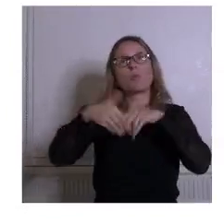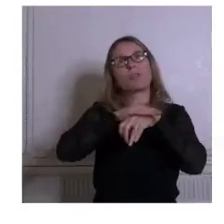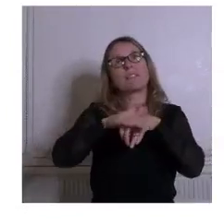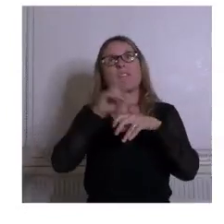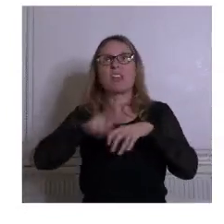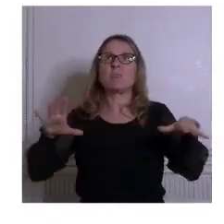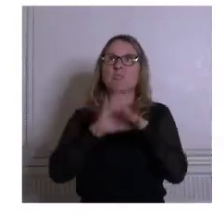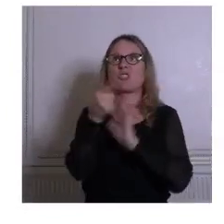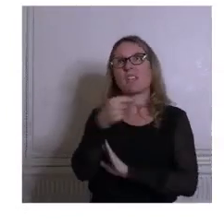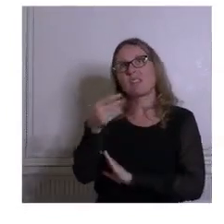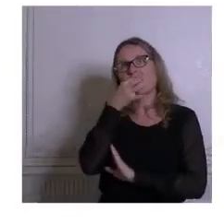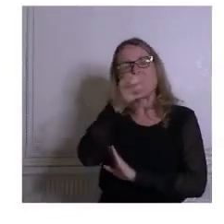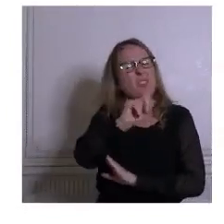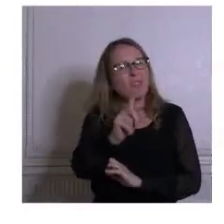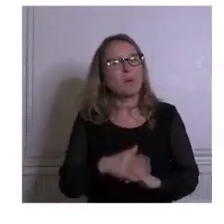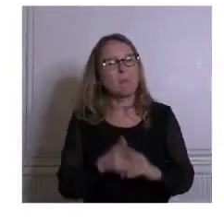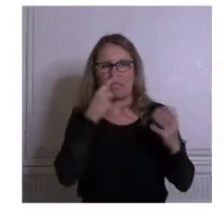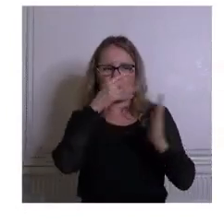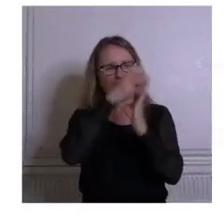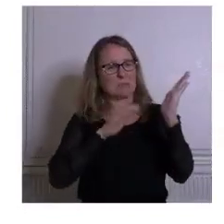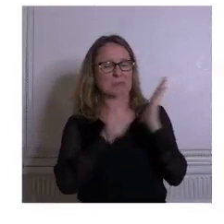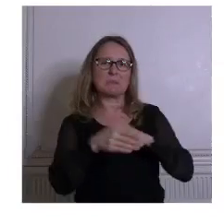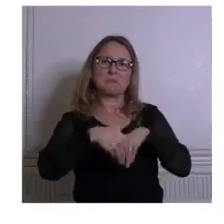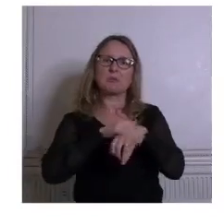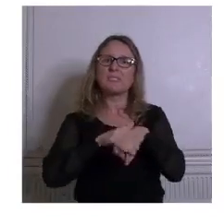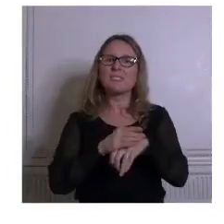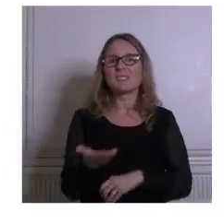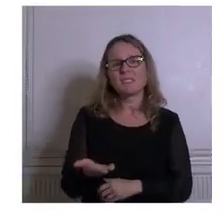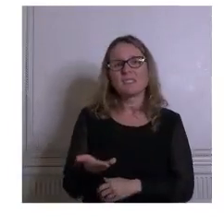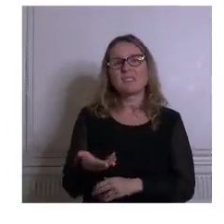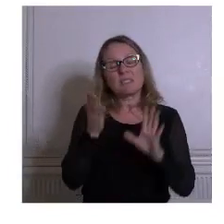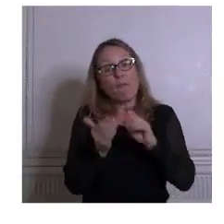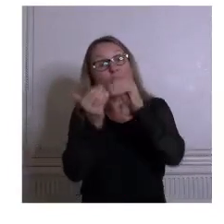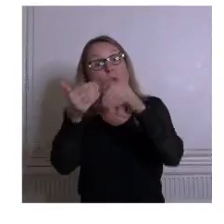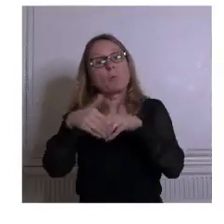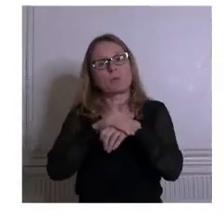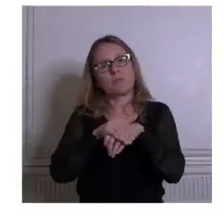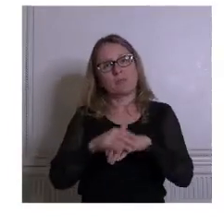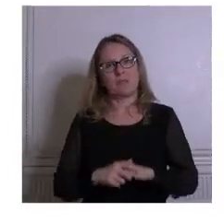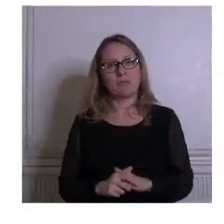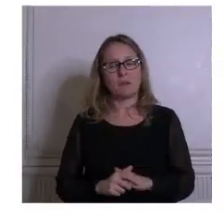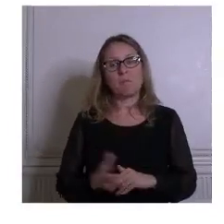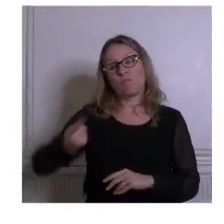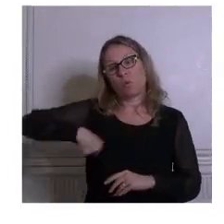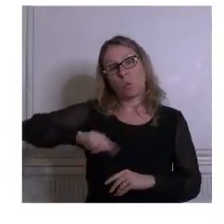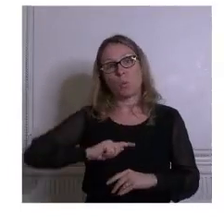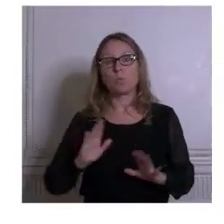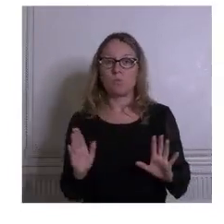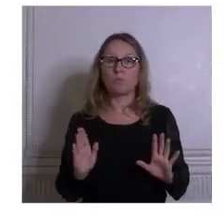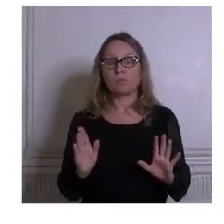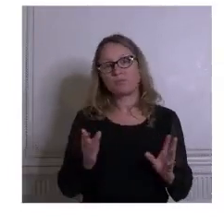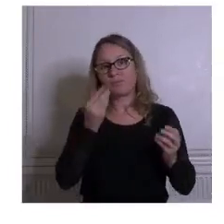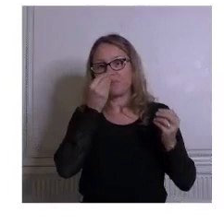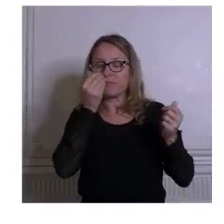sur l'arrêt des TER Bordeaux-Dax et Bordeaux-Mont-de-Marsan, puisque ça n'existe pas pour le moment. Et